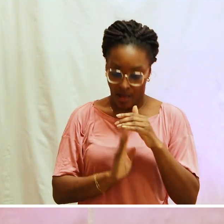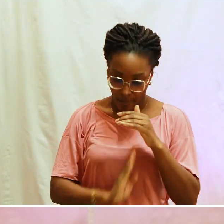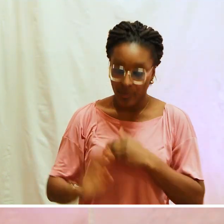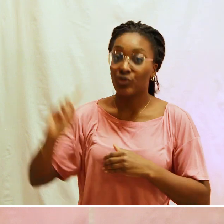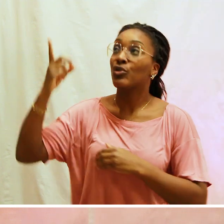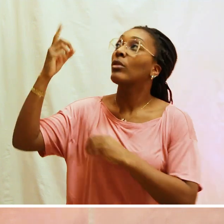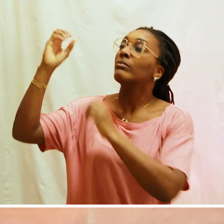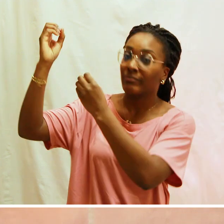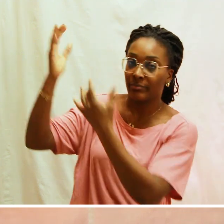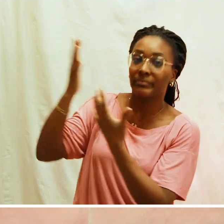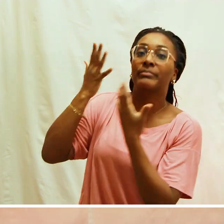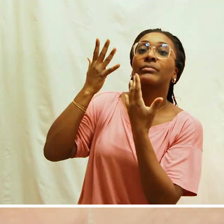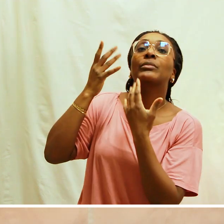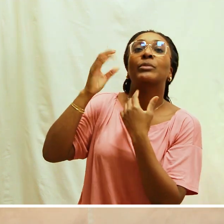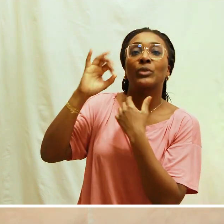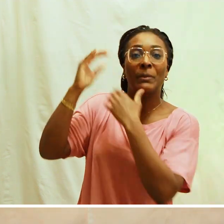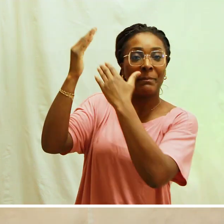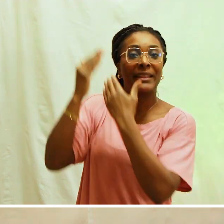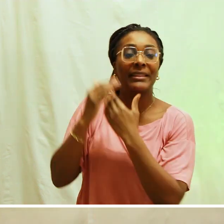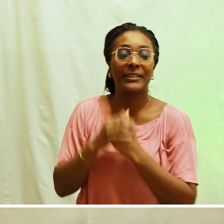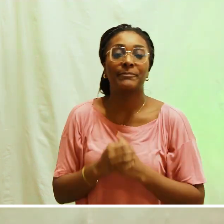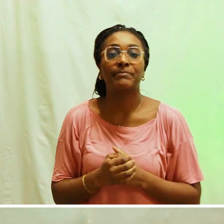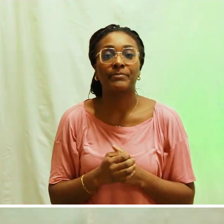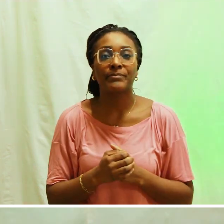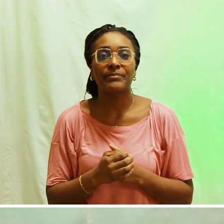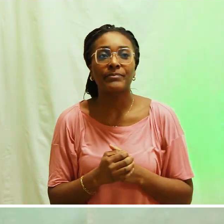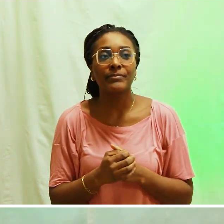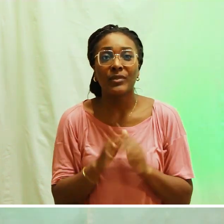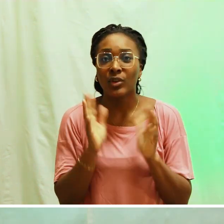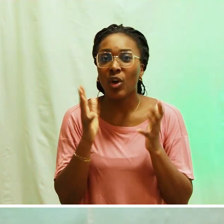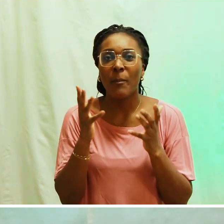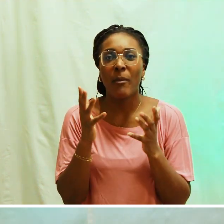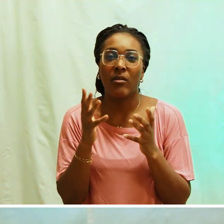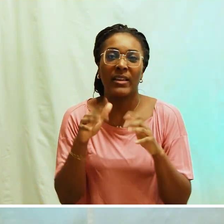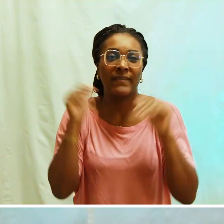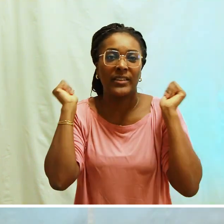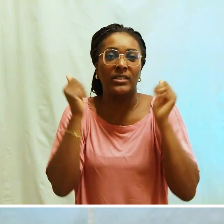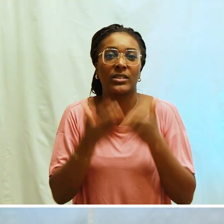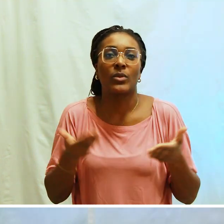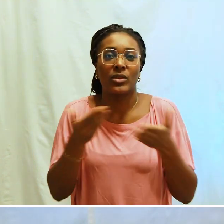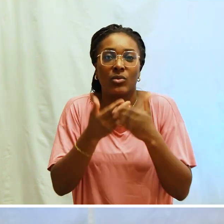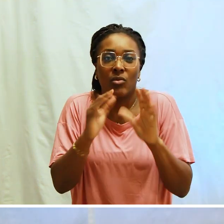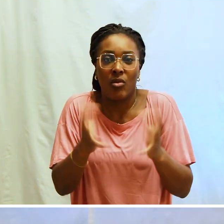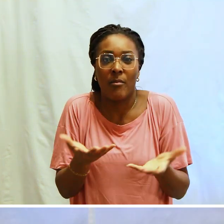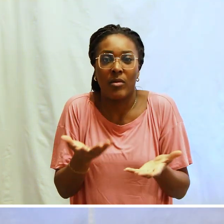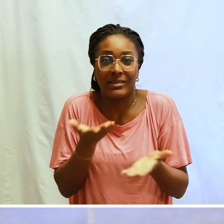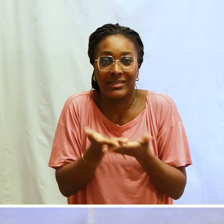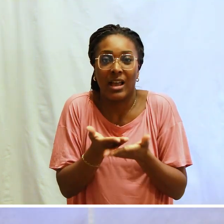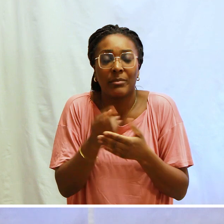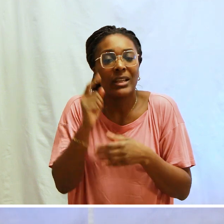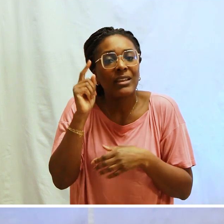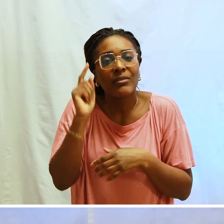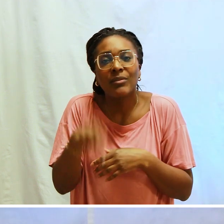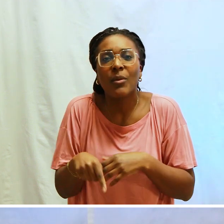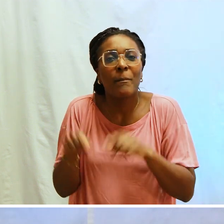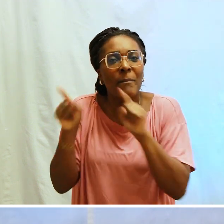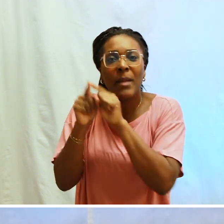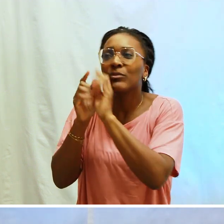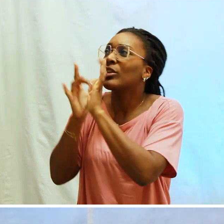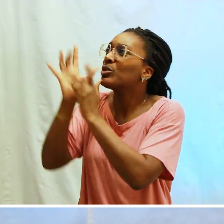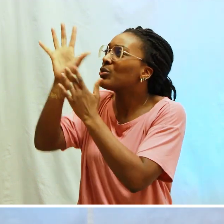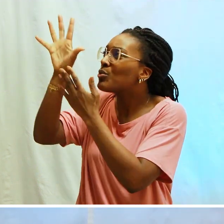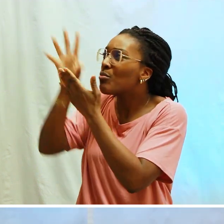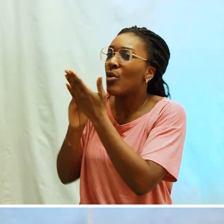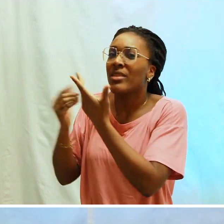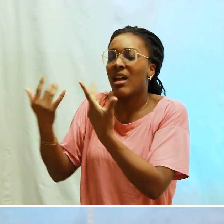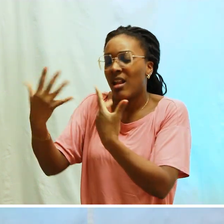Comme je le disais tout à l'heure, le but, c'est de revêtir les sentiments de Jésus-Christ, les entrailles de miséricorde, et